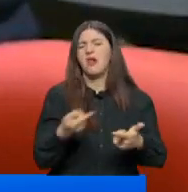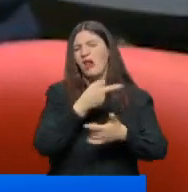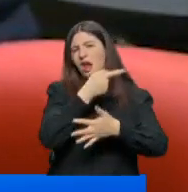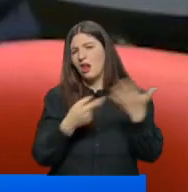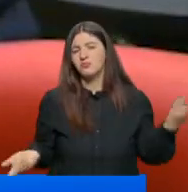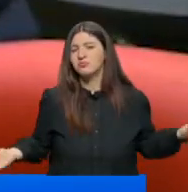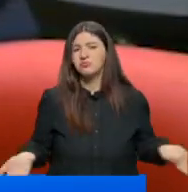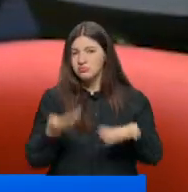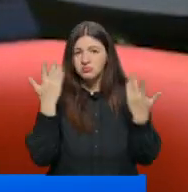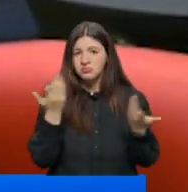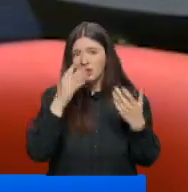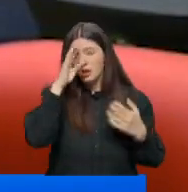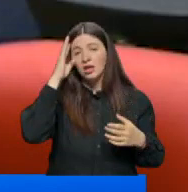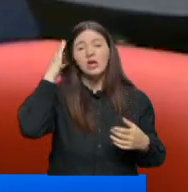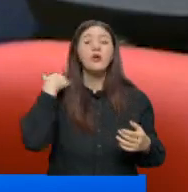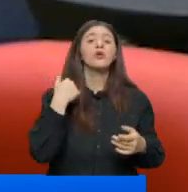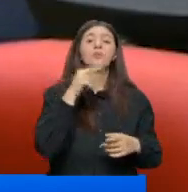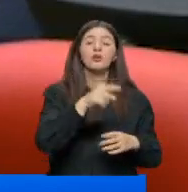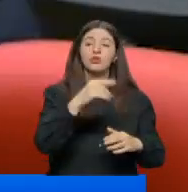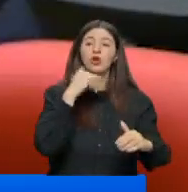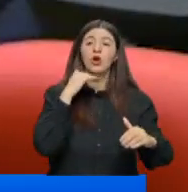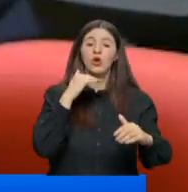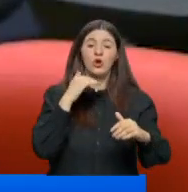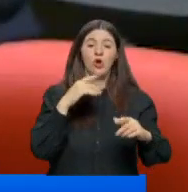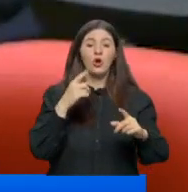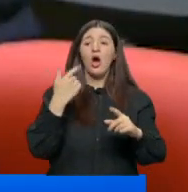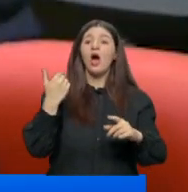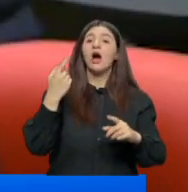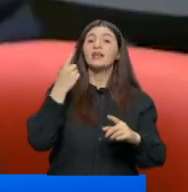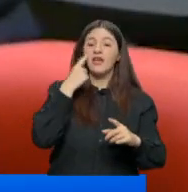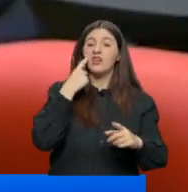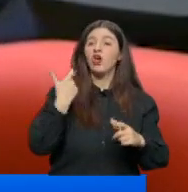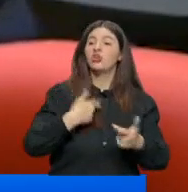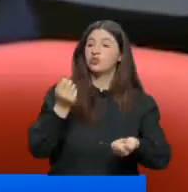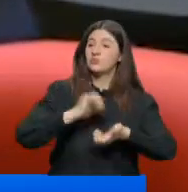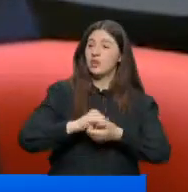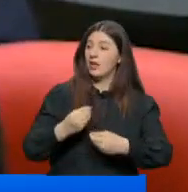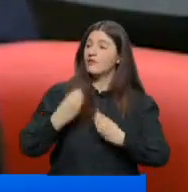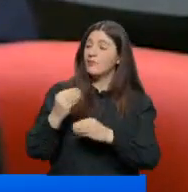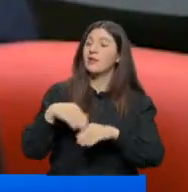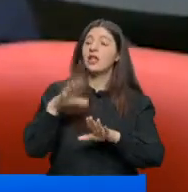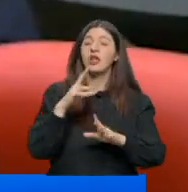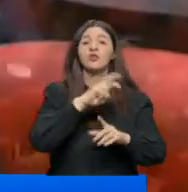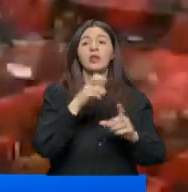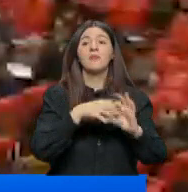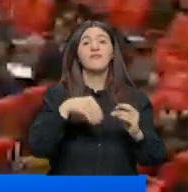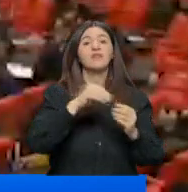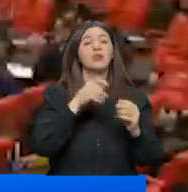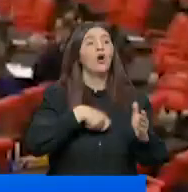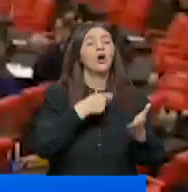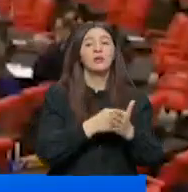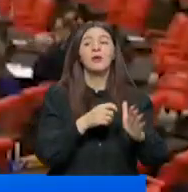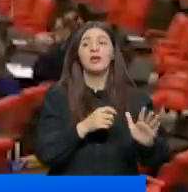vesaire. Bunu kamu özel işbirliğini ödemek yerine kur garantili mevduat ödemek